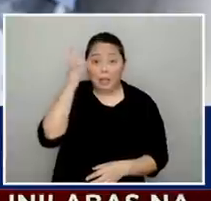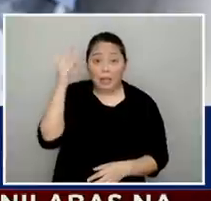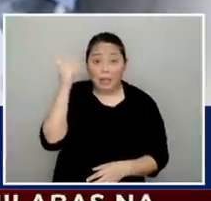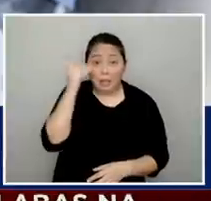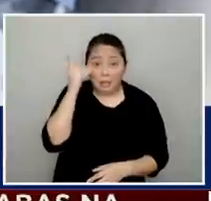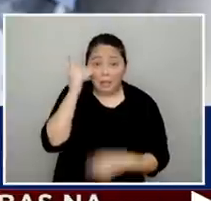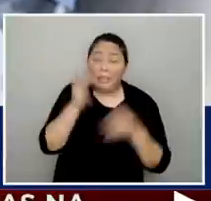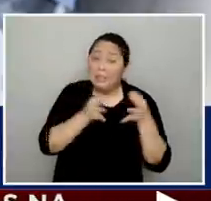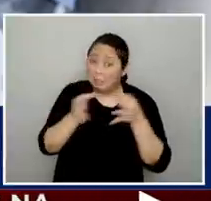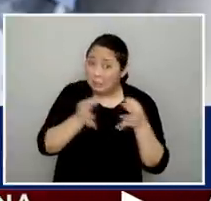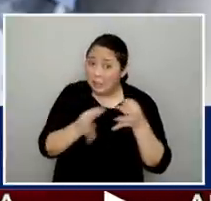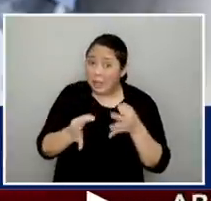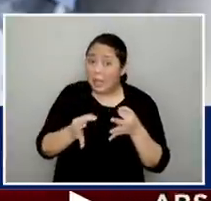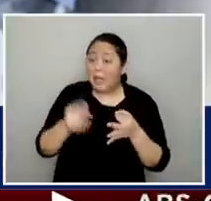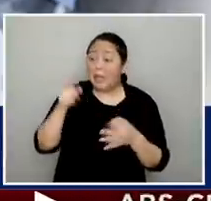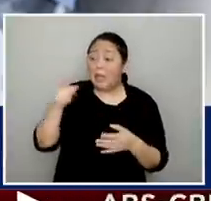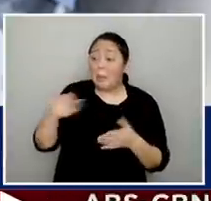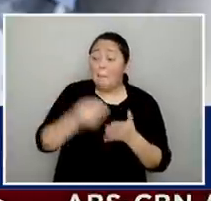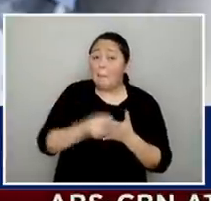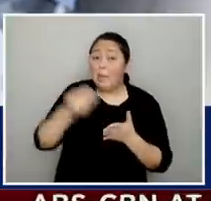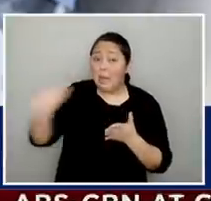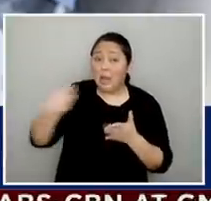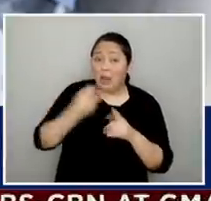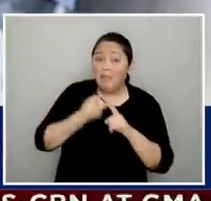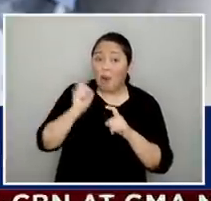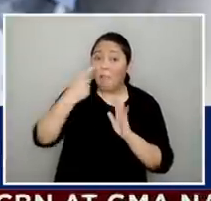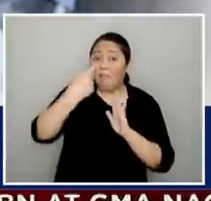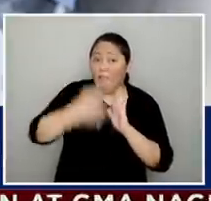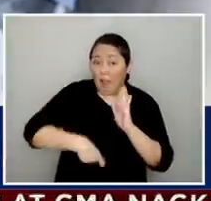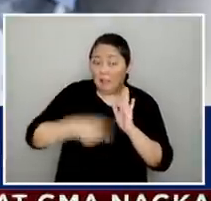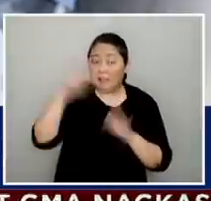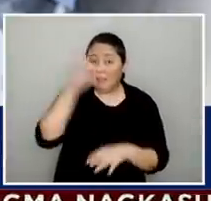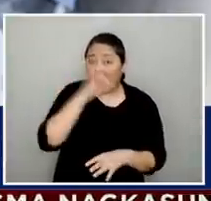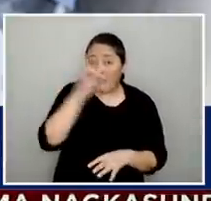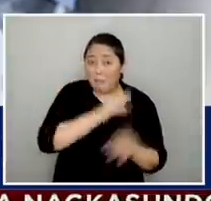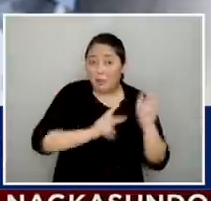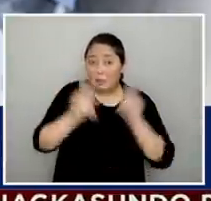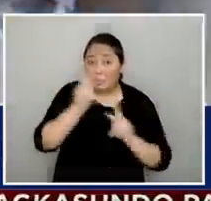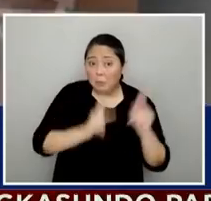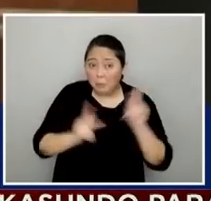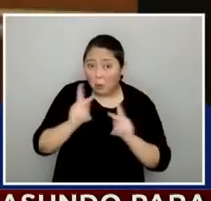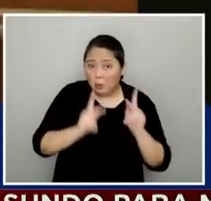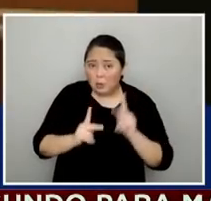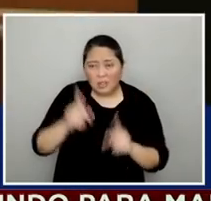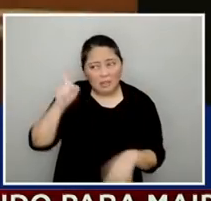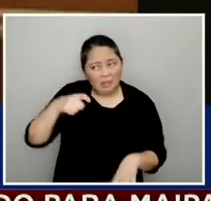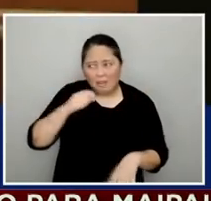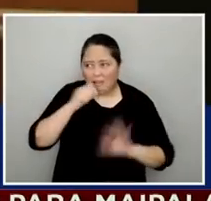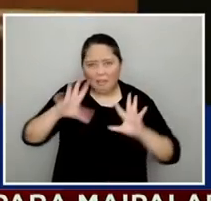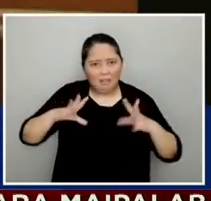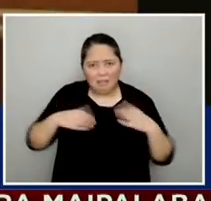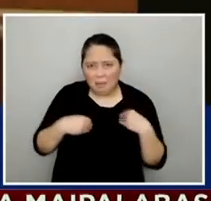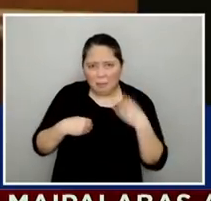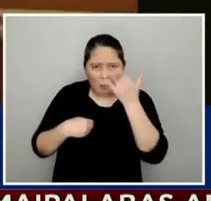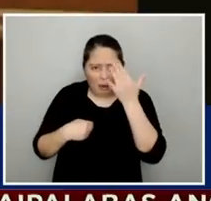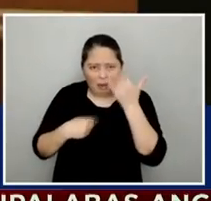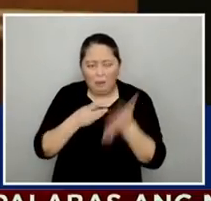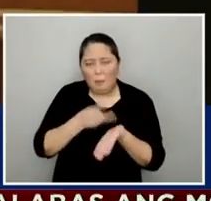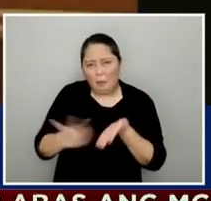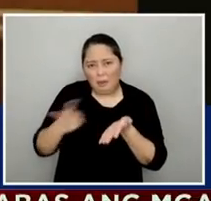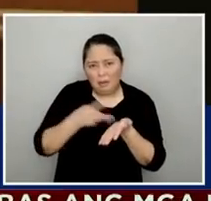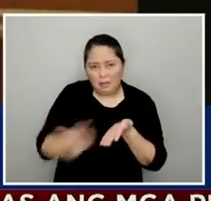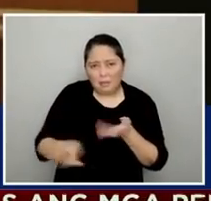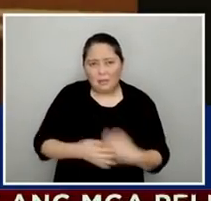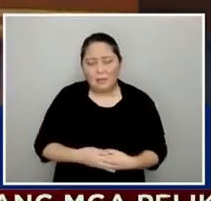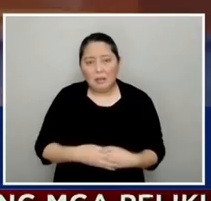COVID vaccines, kaya hindi aniya katanggap-tanggap kung masasayang ang mga ito. Sabi pa ni Drilon, sa 500 piso